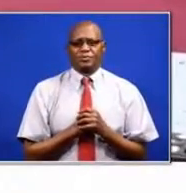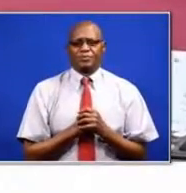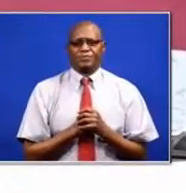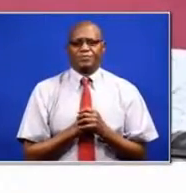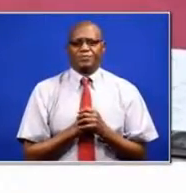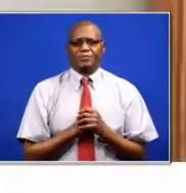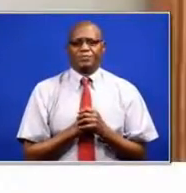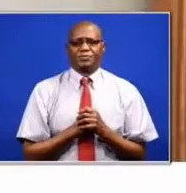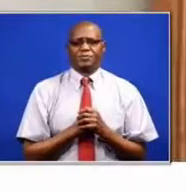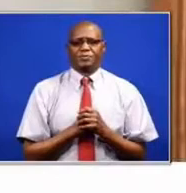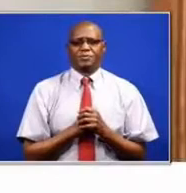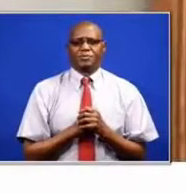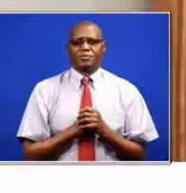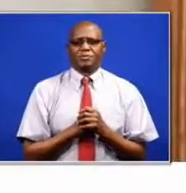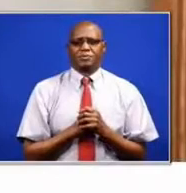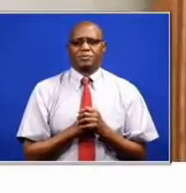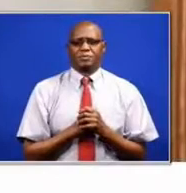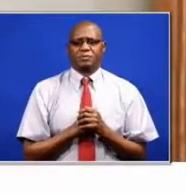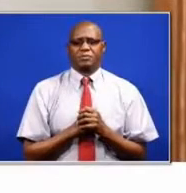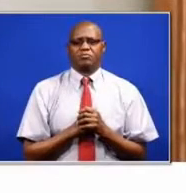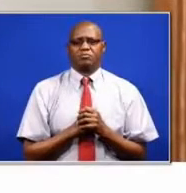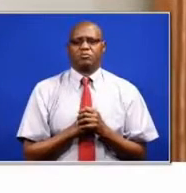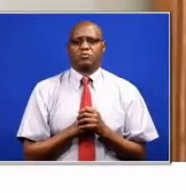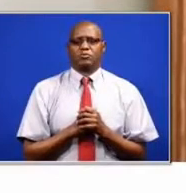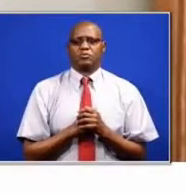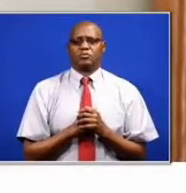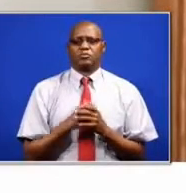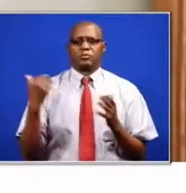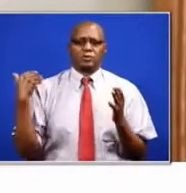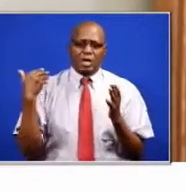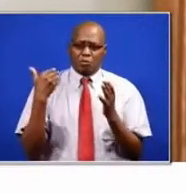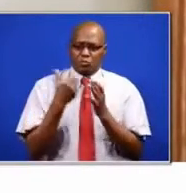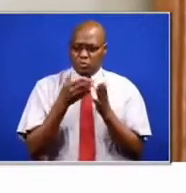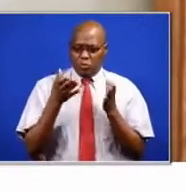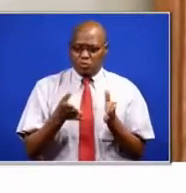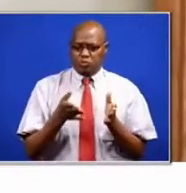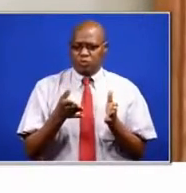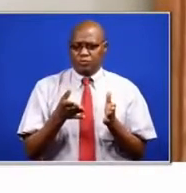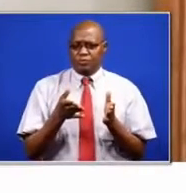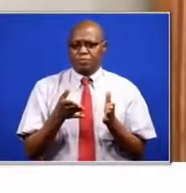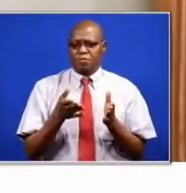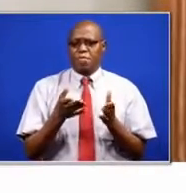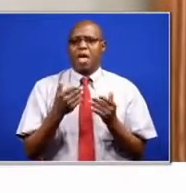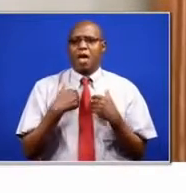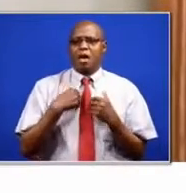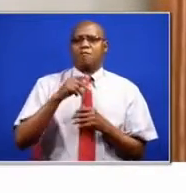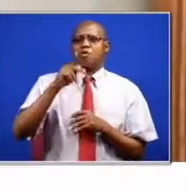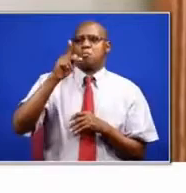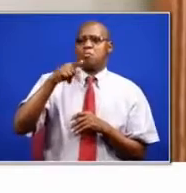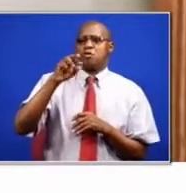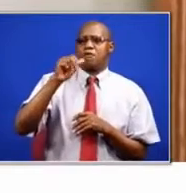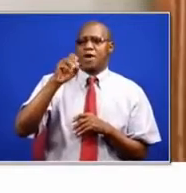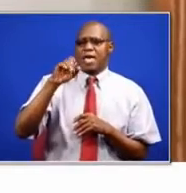Ile tumedhibitisha kufikia sasa hawa criminals tumefanya profiling